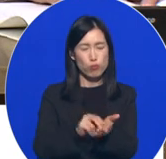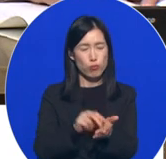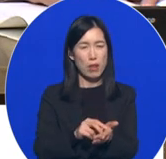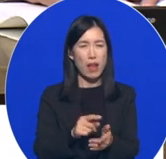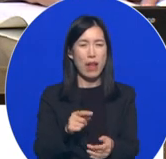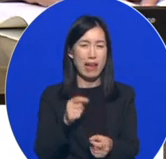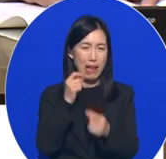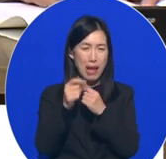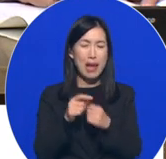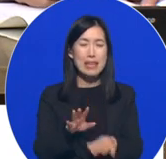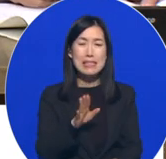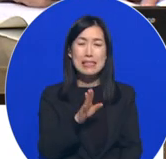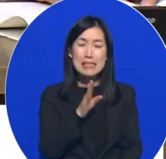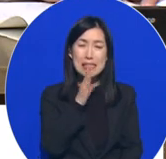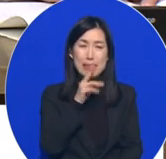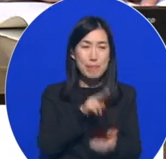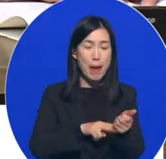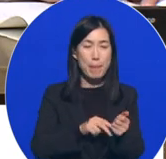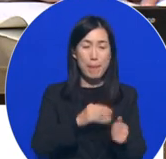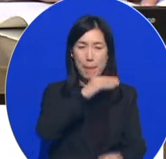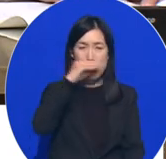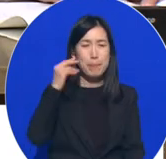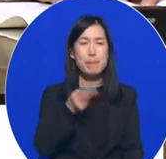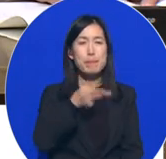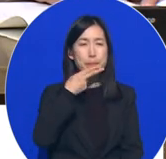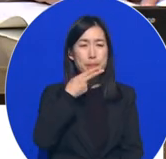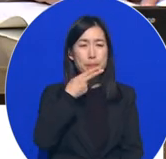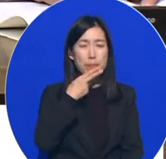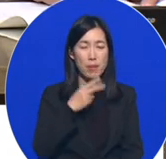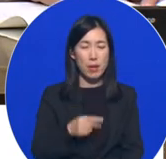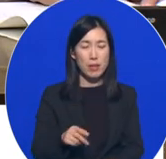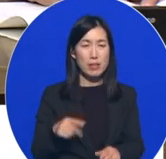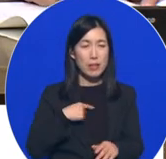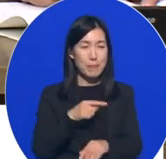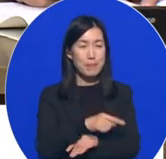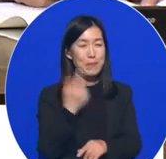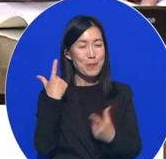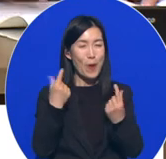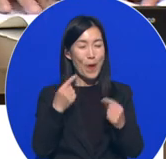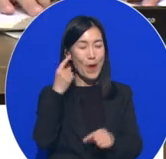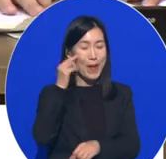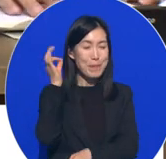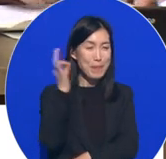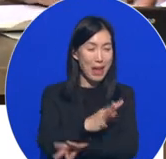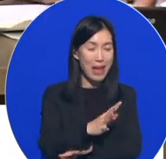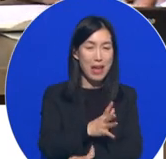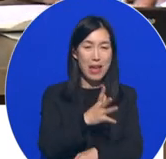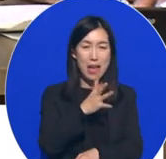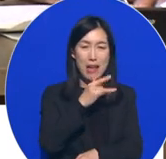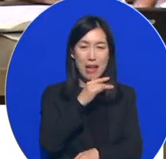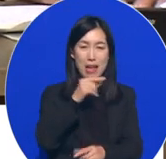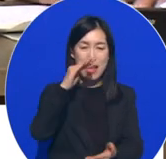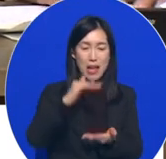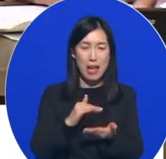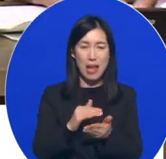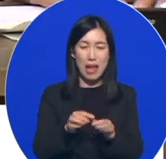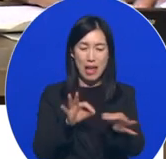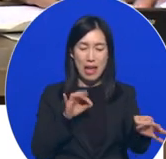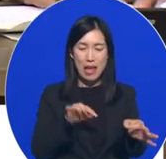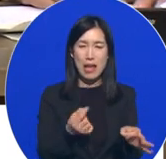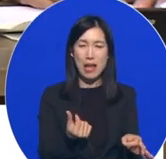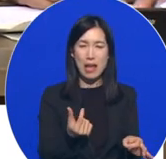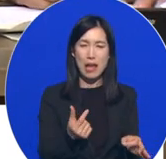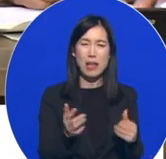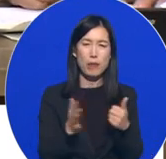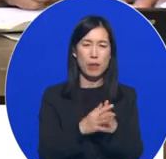행위는 정직한 판매 행위가 아니며 소비자 신뢰를 저해할 수 있기 때문에 정부에서도이를 중요한 문제로